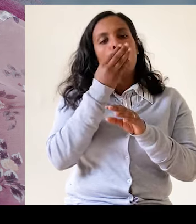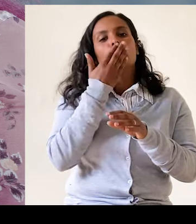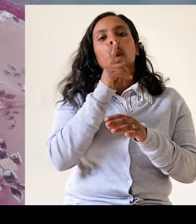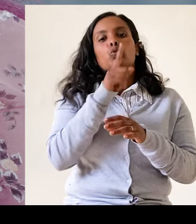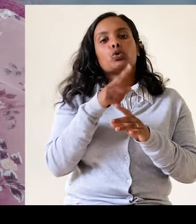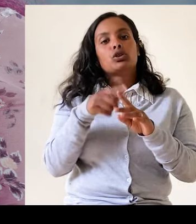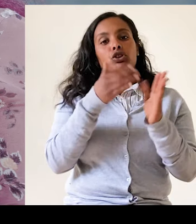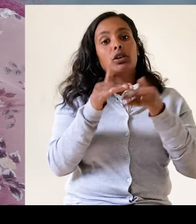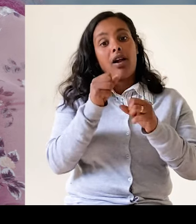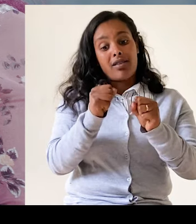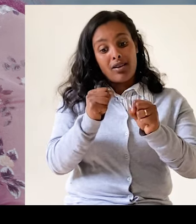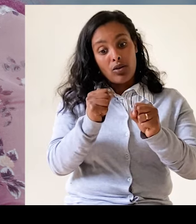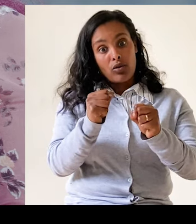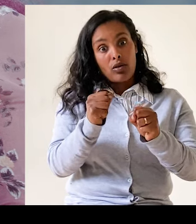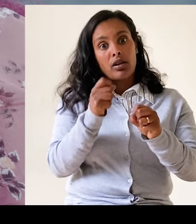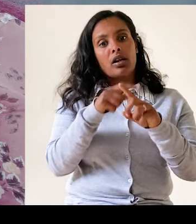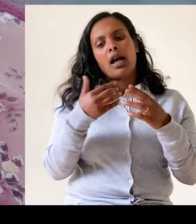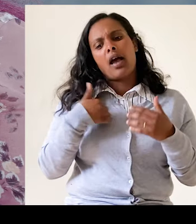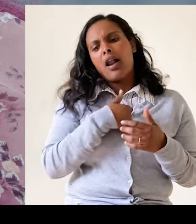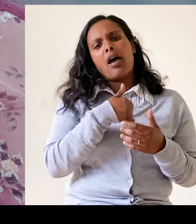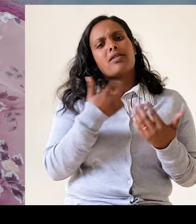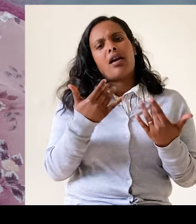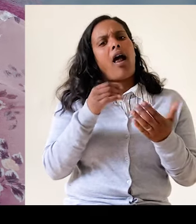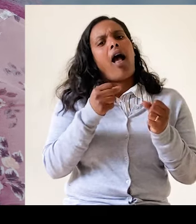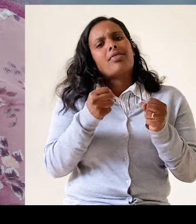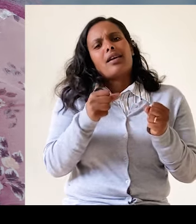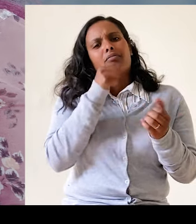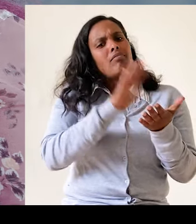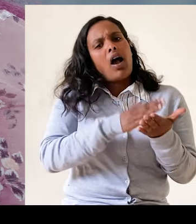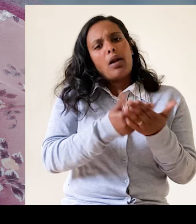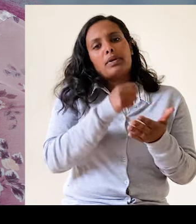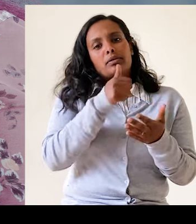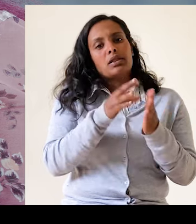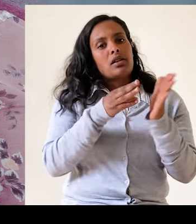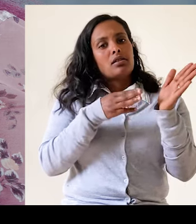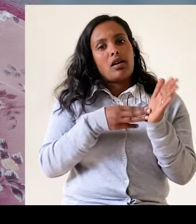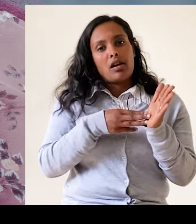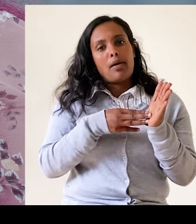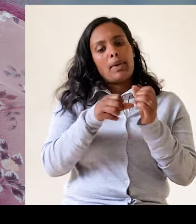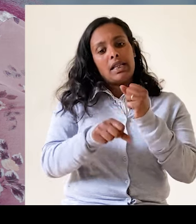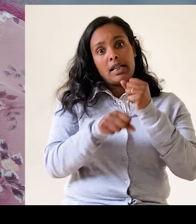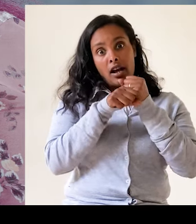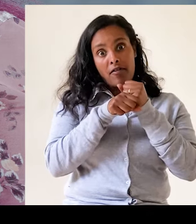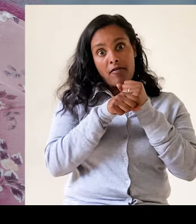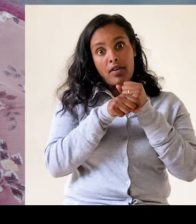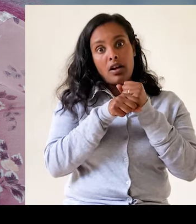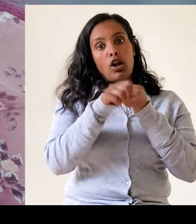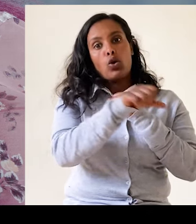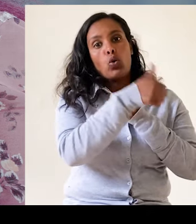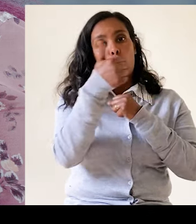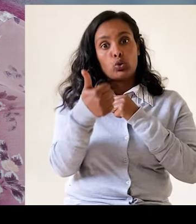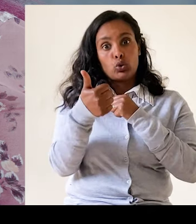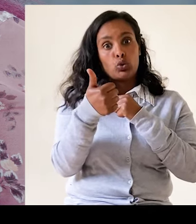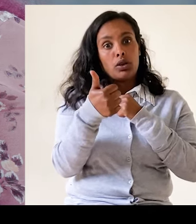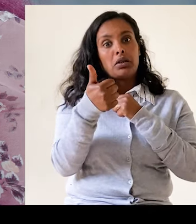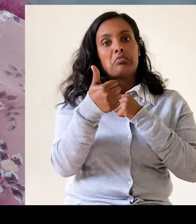ቢያወራሽ። ችግር አጠንክሮናል እንጂ እኮ ገና አልጠነከርንም እኛ። እና በስነ ስርዓቱ ብንደገፍ ለሌሎችም